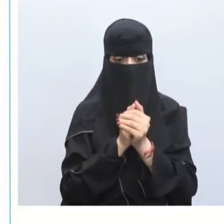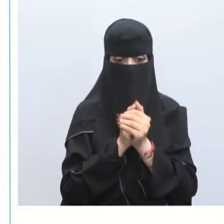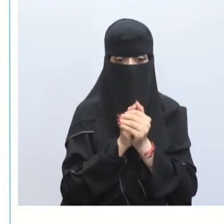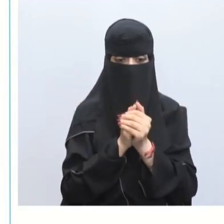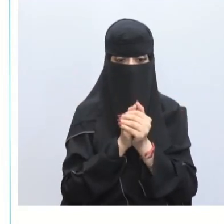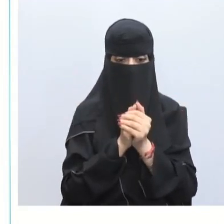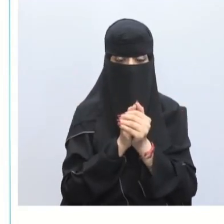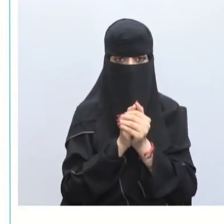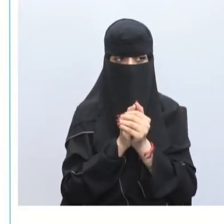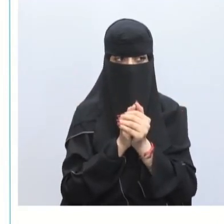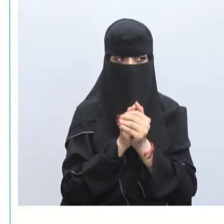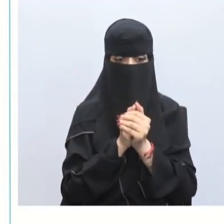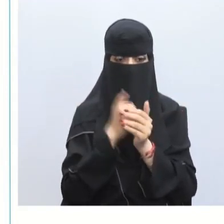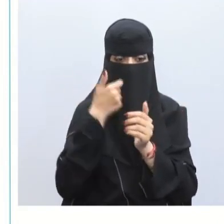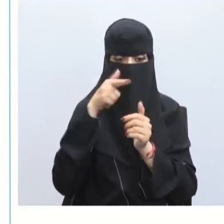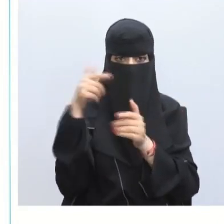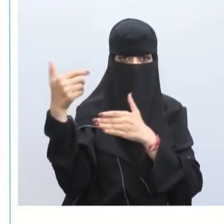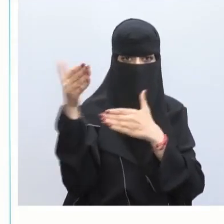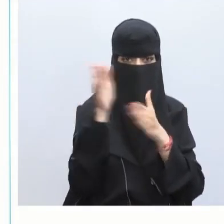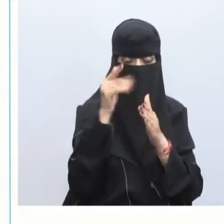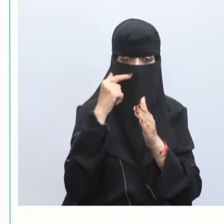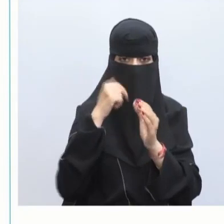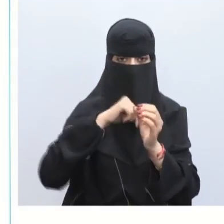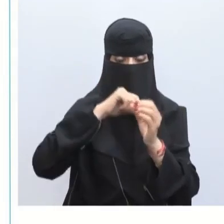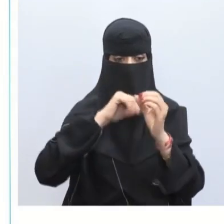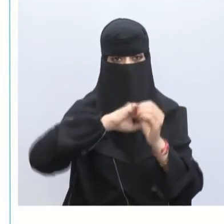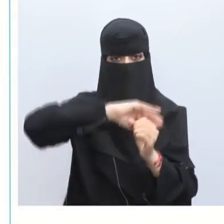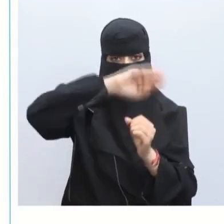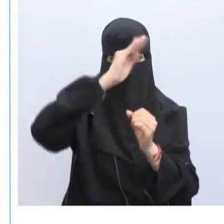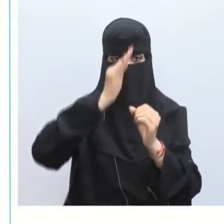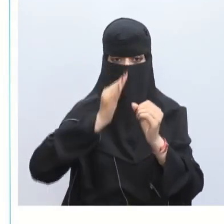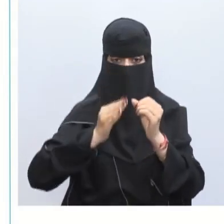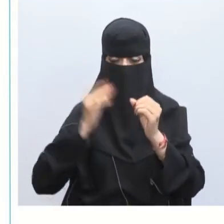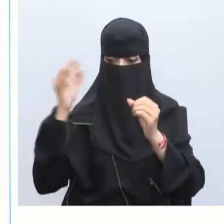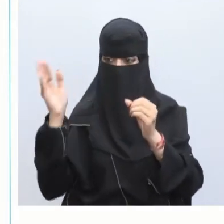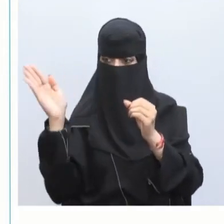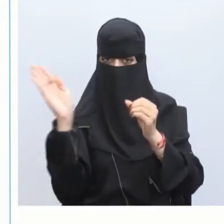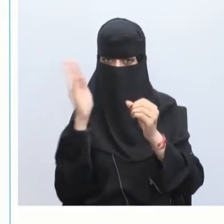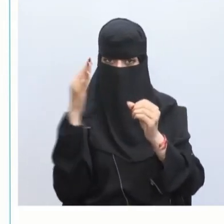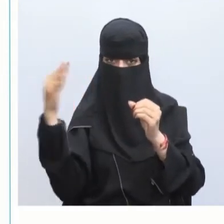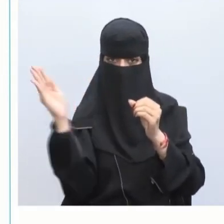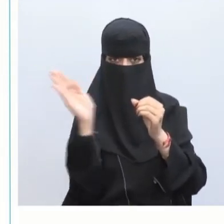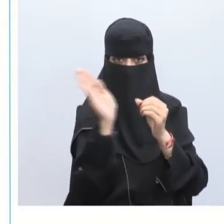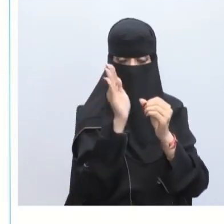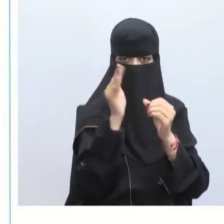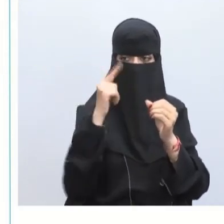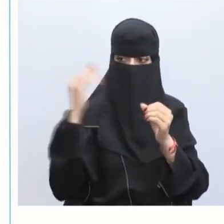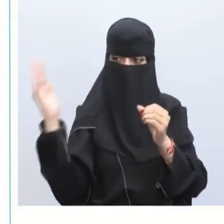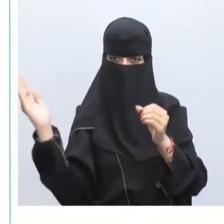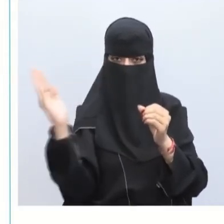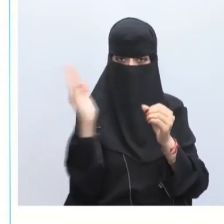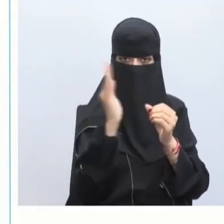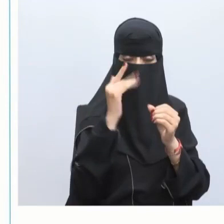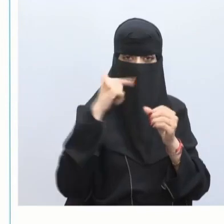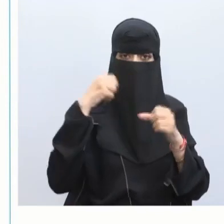من الجهه الاتيه منها فالرياح الاتيه من المناطق بارده